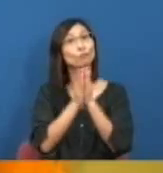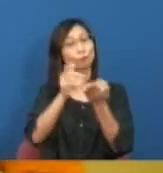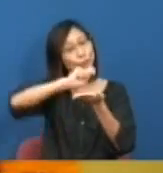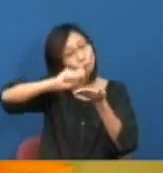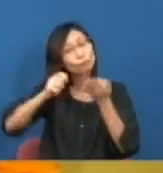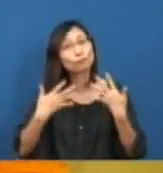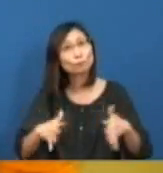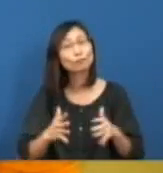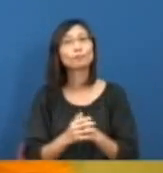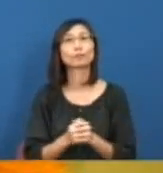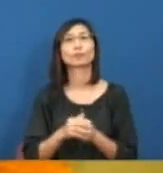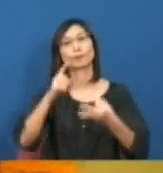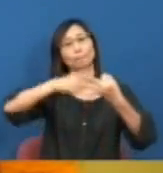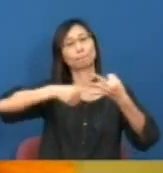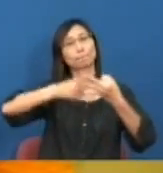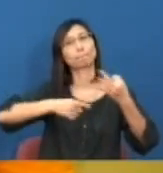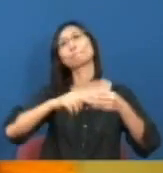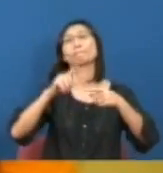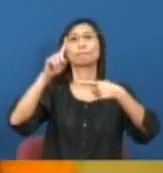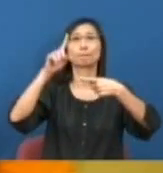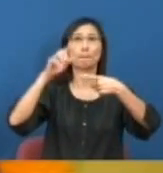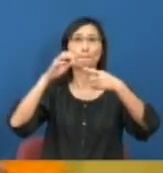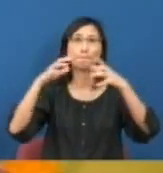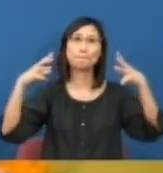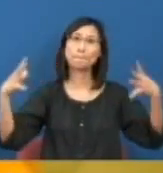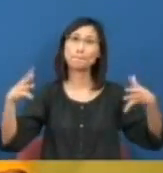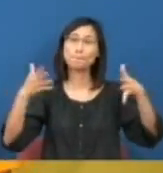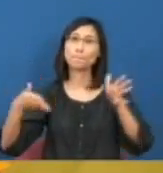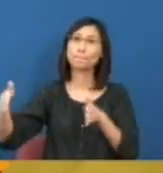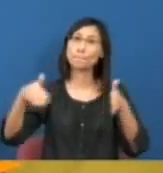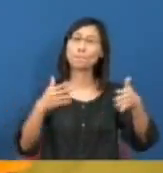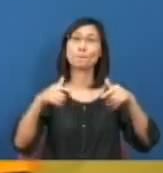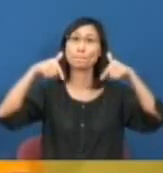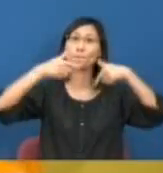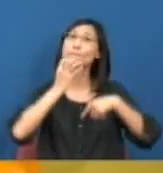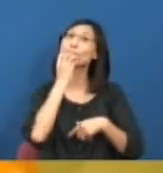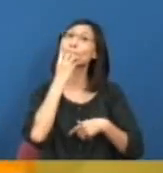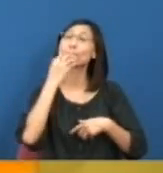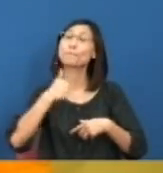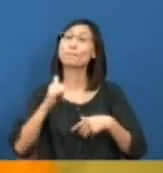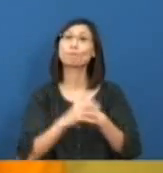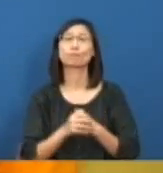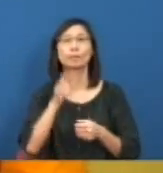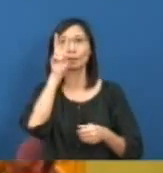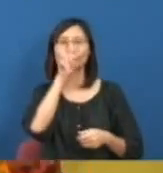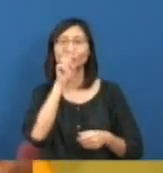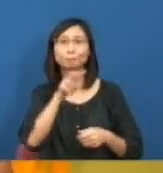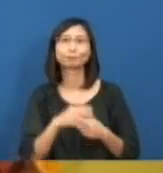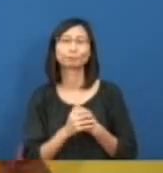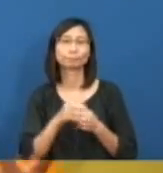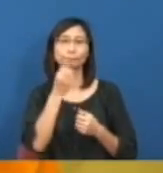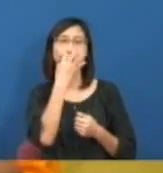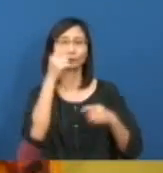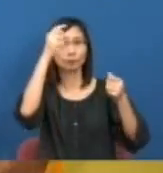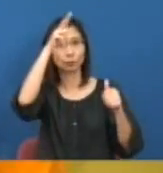諗其實大家都會好關心到，就係話緊黃叔即係對佢自己嘅政治生涯，或者佢對香港政治嘅睇法，點樣透過